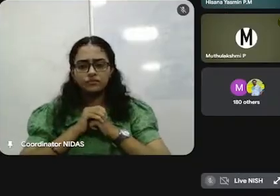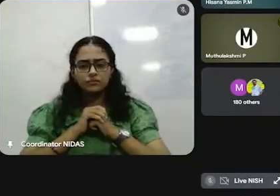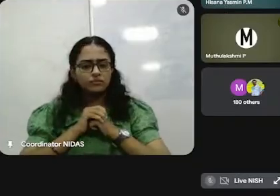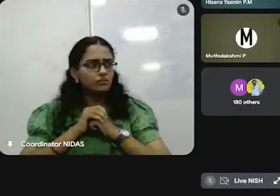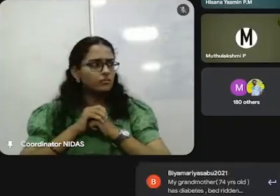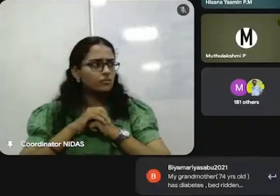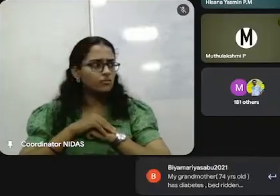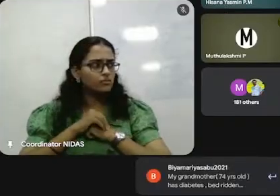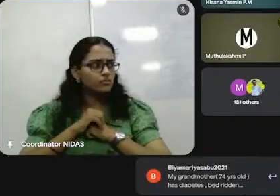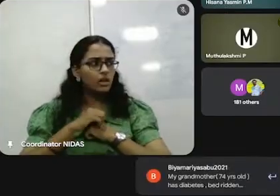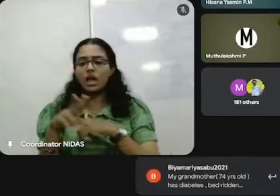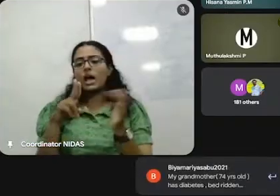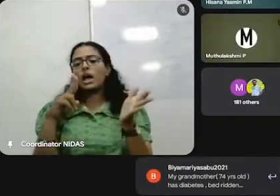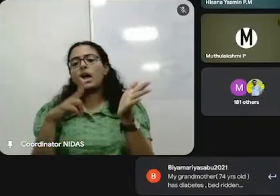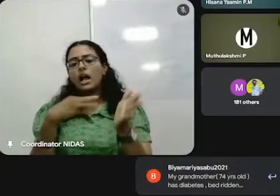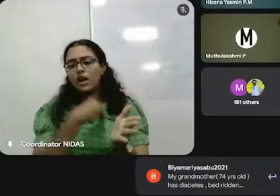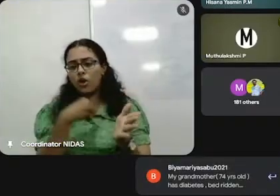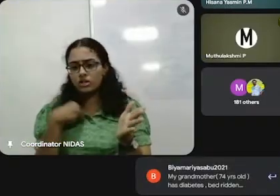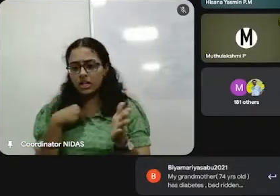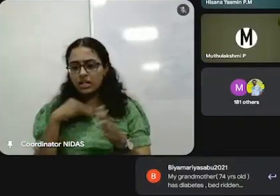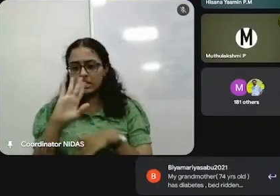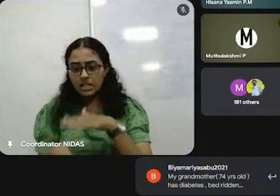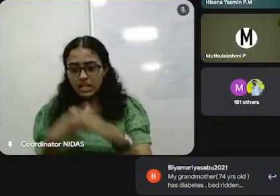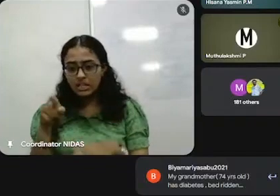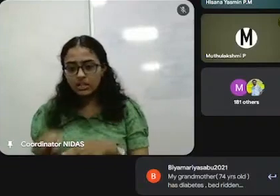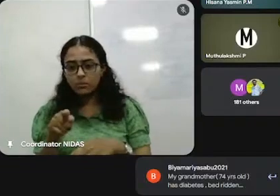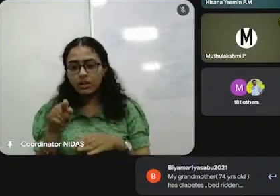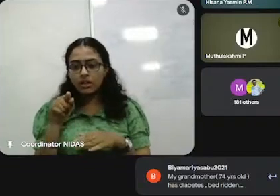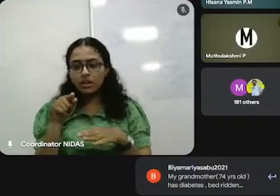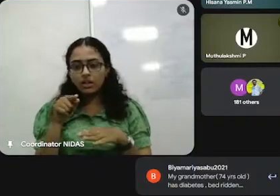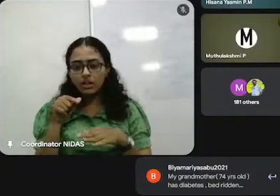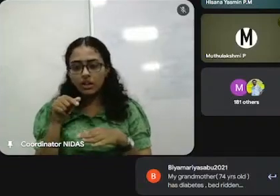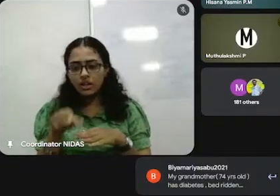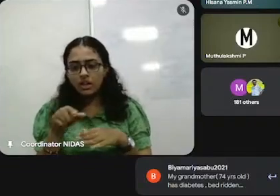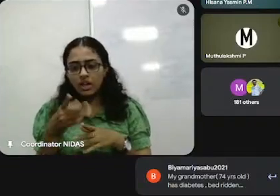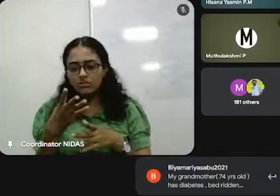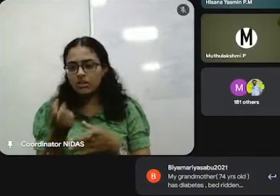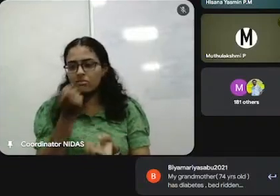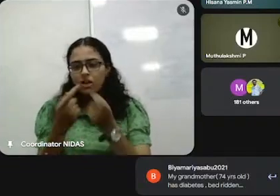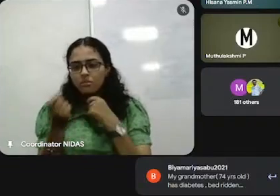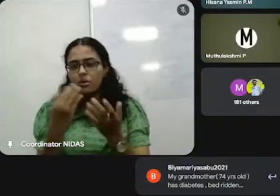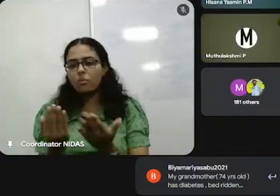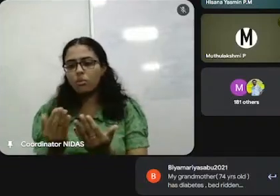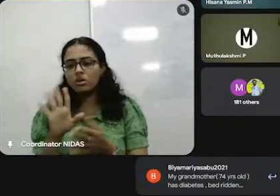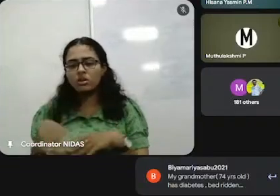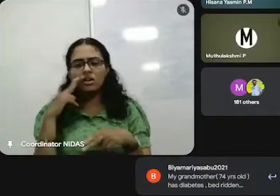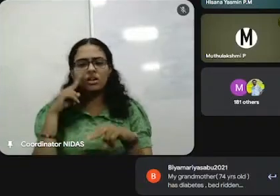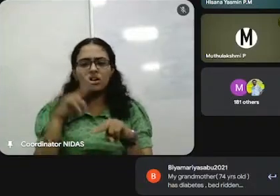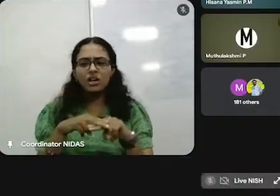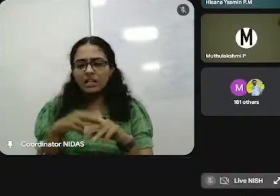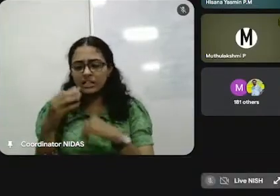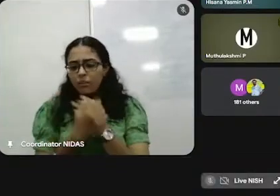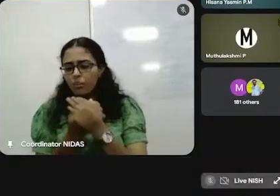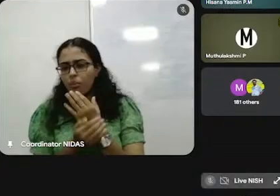അമ്മ, ഇത് ന്യൂറോളജിസ്റ്റിനെ അങ്ങനെ കണ്ടിട്ട് മാത്രമേ ഇതിന്റെ ട്രീറ്റ്മെന്റ് നിങ്ങൾ എടുക്കാനായിട്ട് പറ്റുള്ളൂ. നമ്മൾ വീട്ടിൽ ചെയ്യുന്ന പോലത്തെ ചില